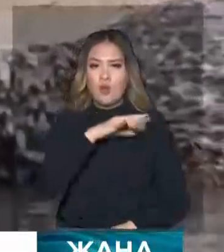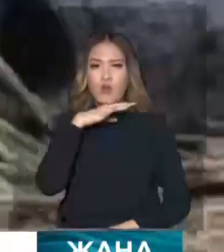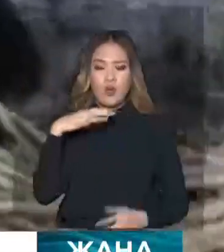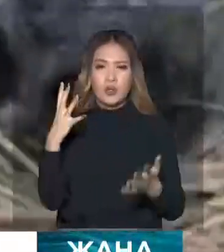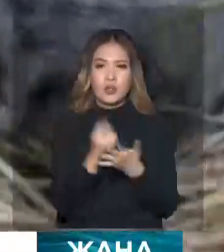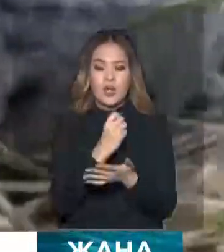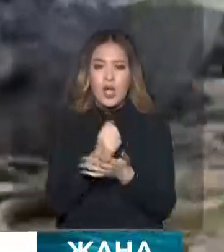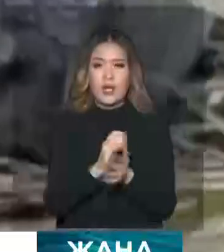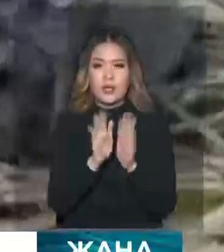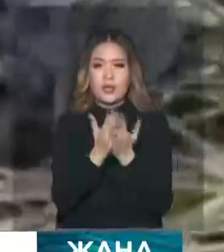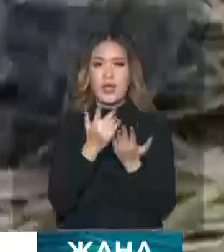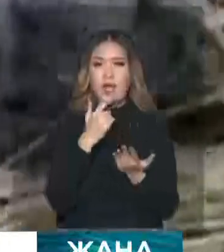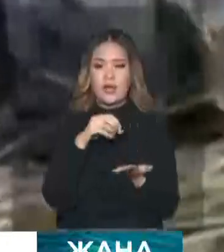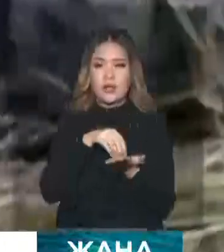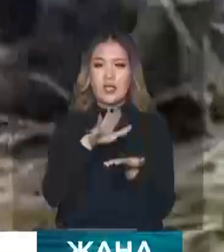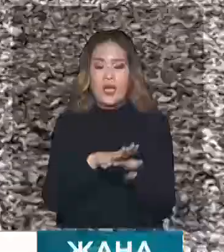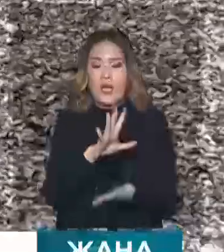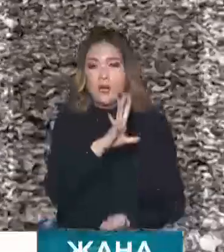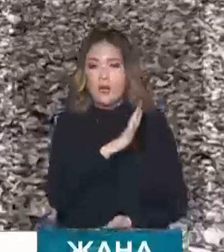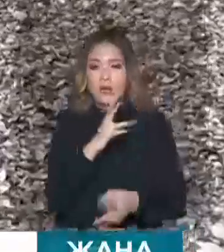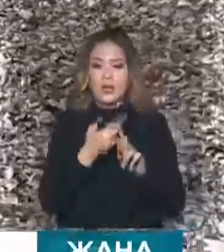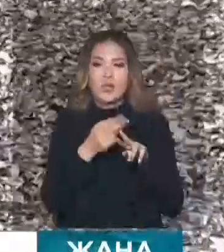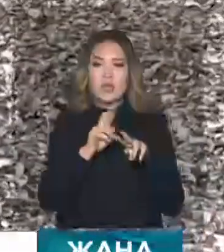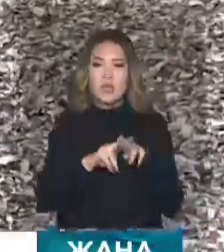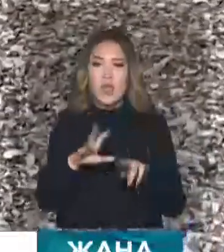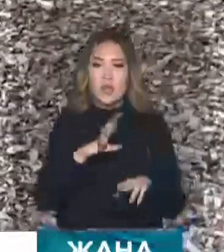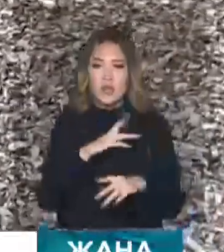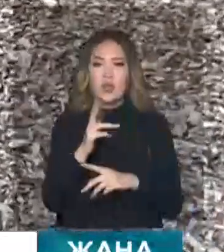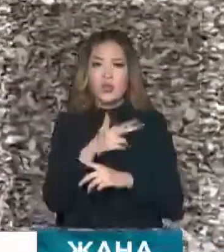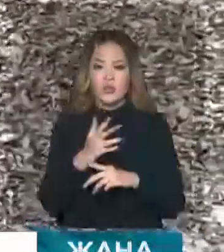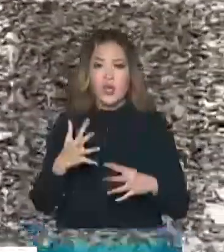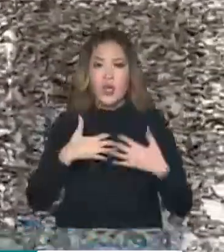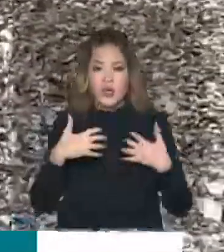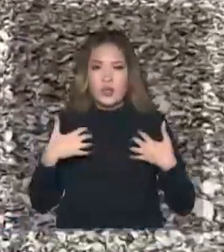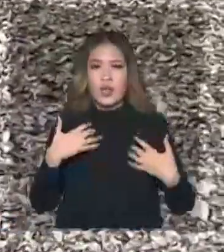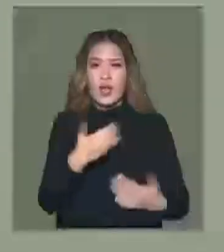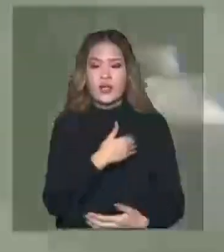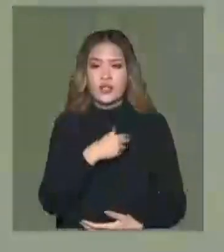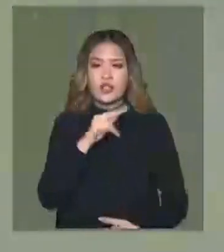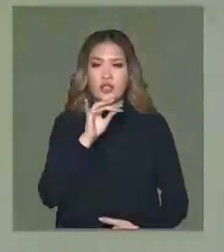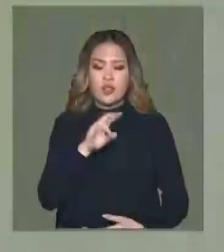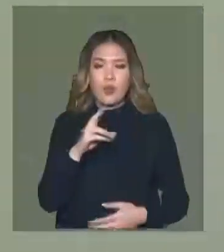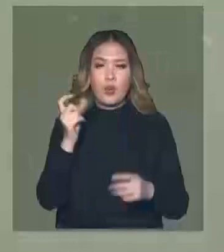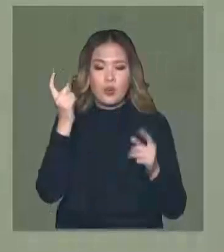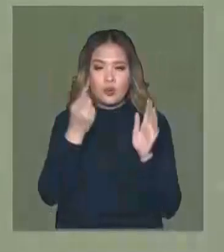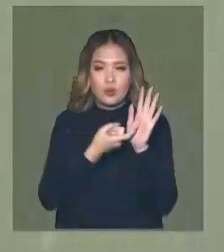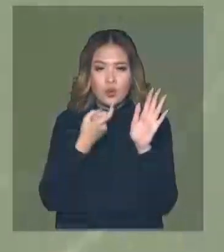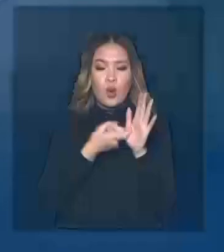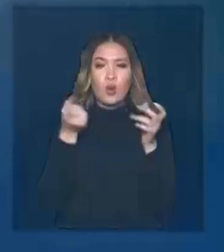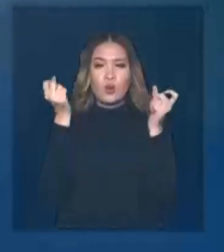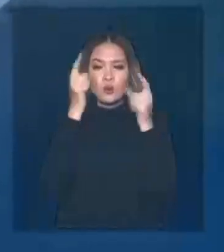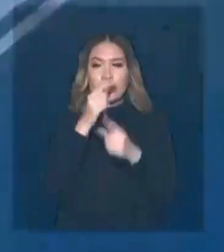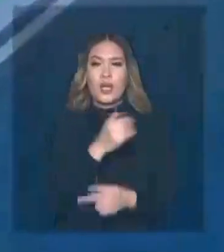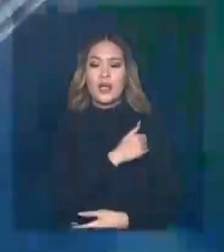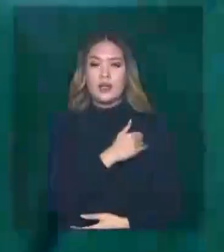итбалығы қызыл кітапқа енгізілді. Ғалымдар жануарлардың саны мен сапасын сақтап қалу үшін чиптен алынған мәліметтің көмегі көп